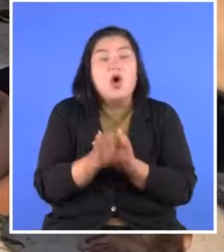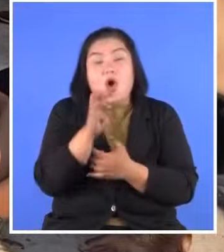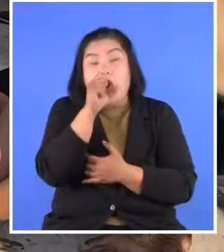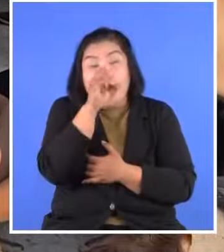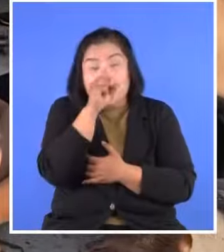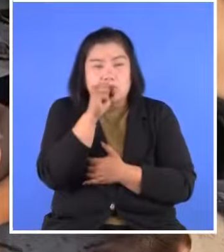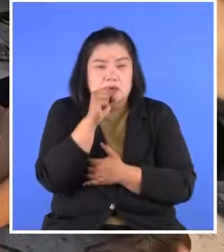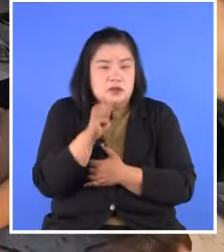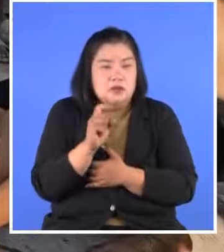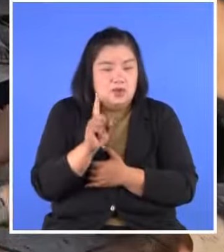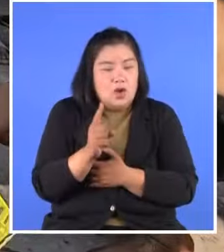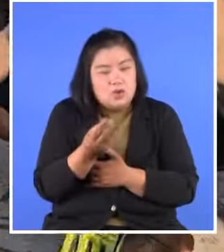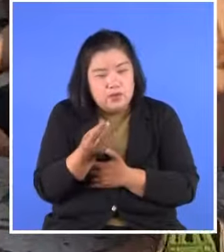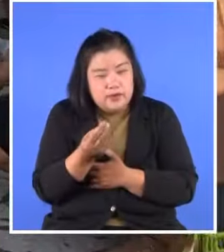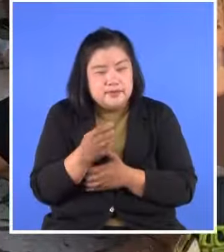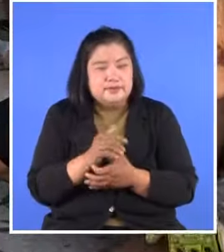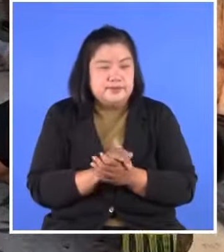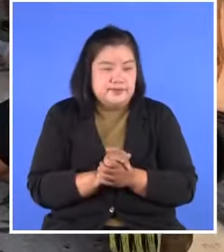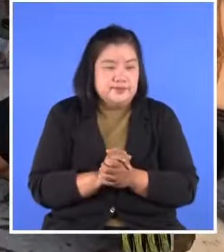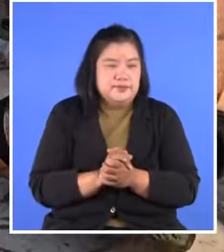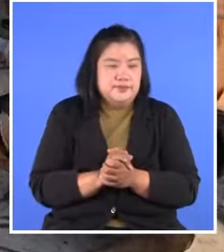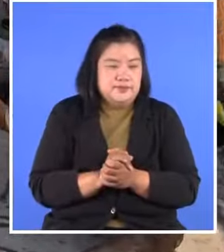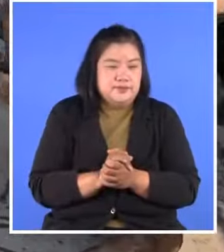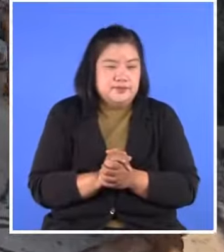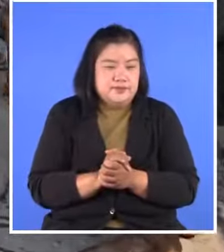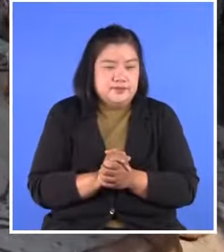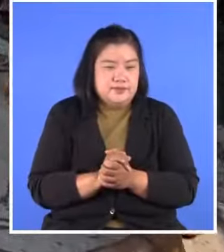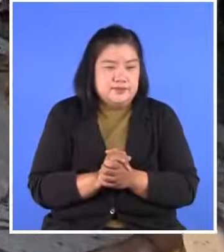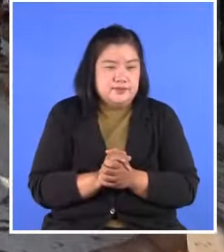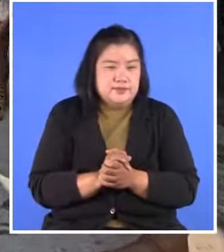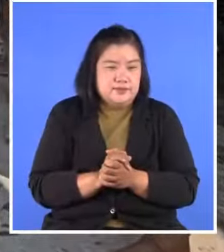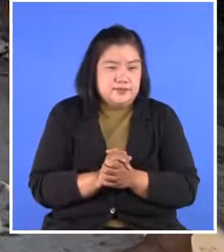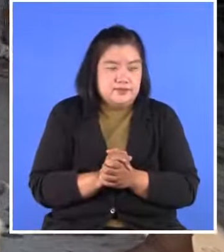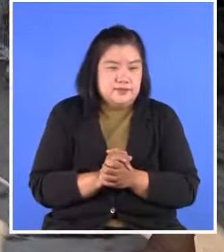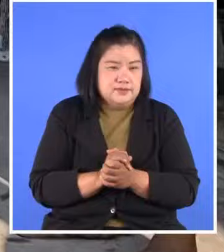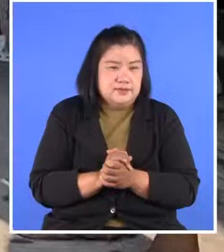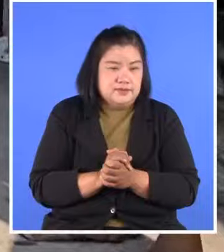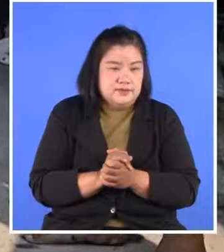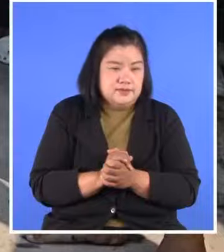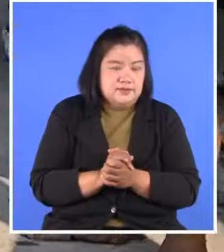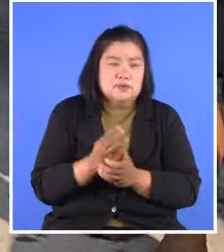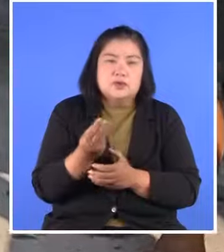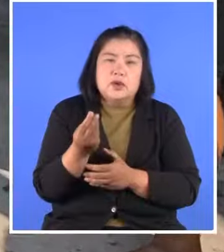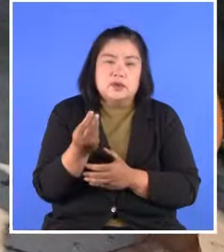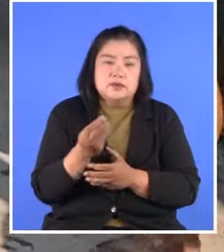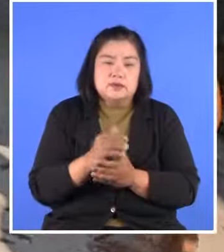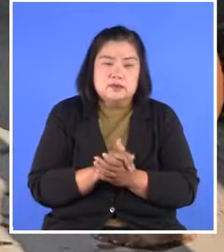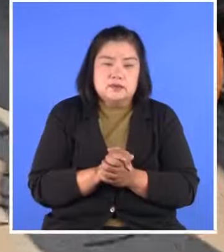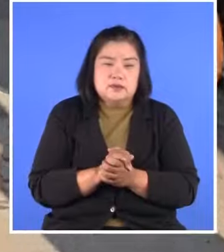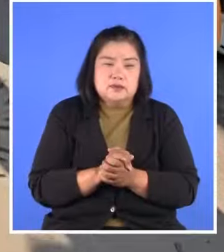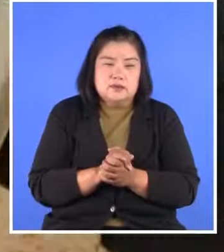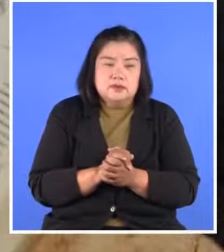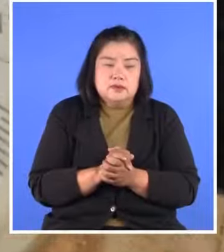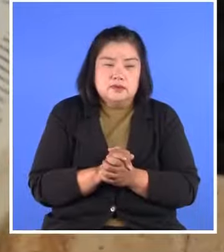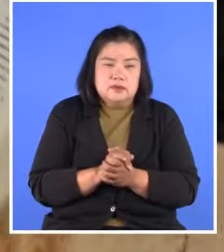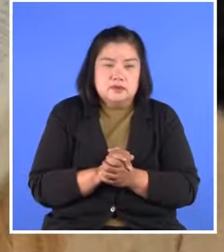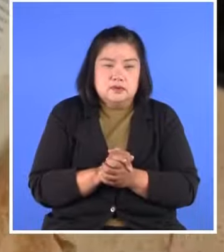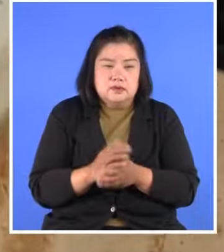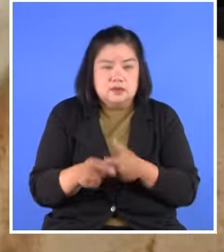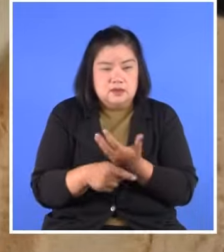มาโอ้โหเดี๋ยวตาช่างเพังอ่ะเอาประมาณก็แล้วกันเอาประมาณเท่าไหร่ประมาณเท่าไหร่ 3 35